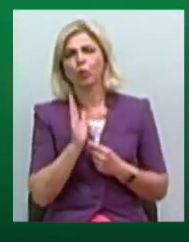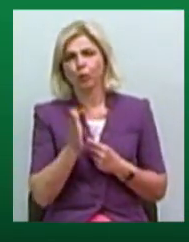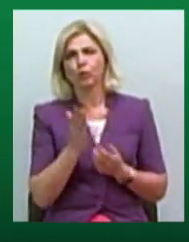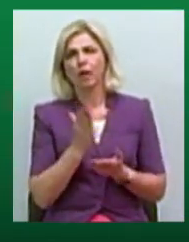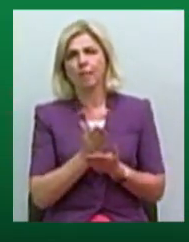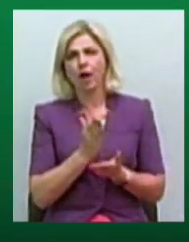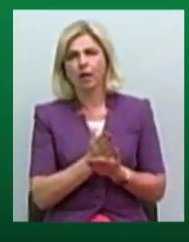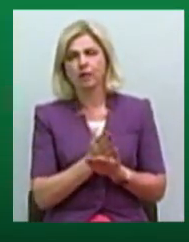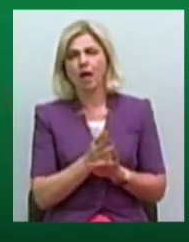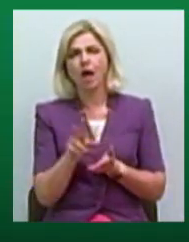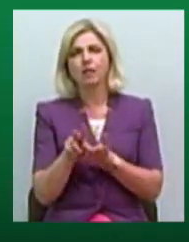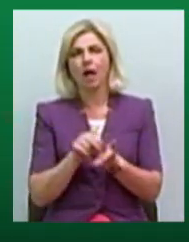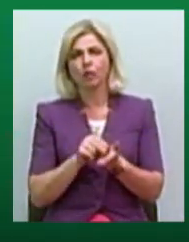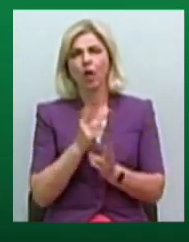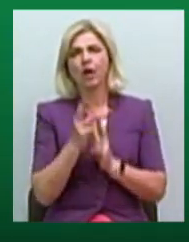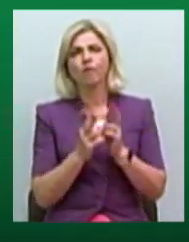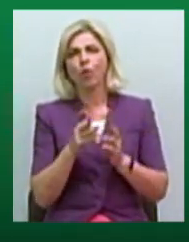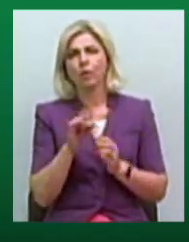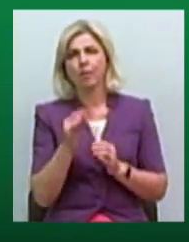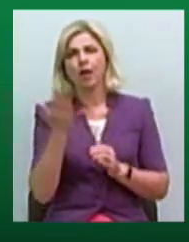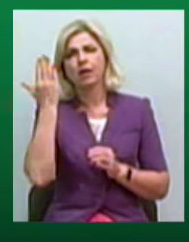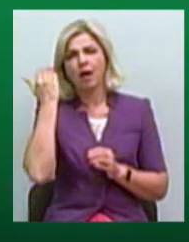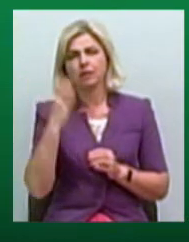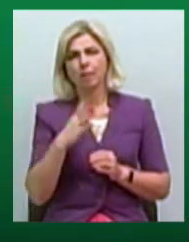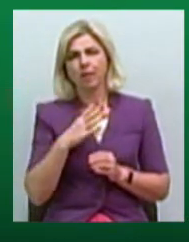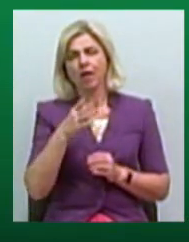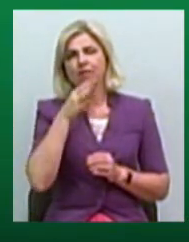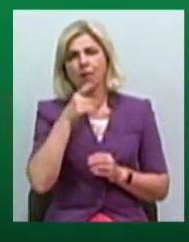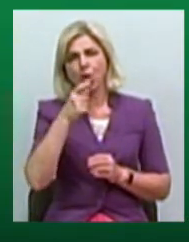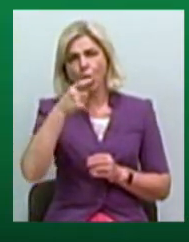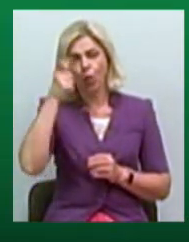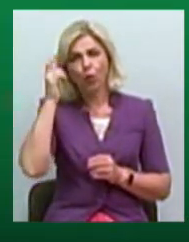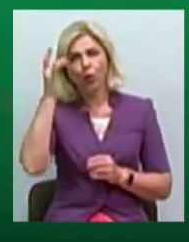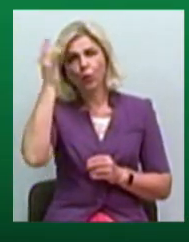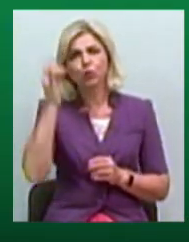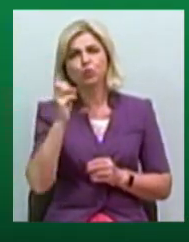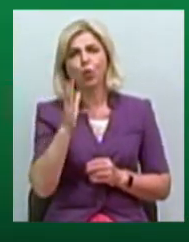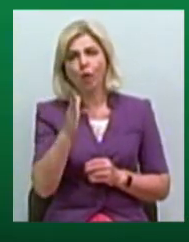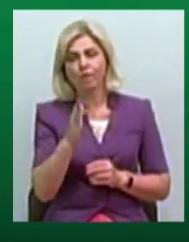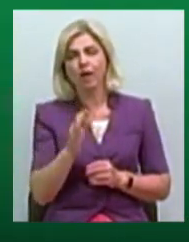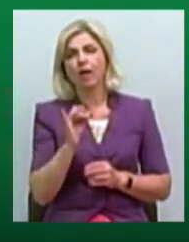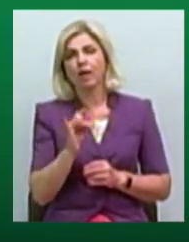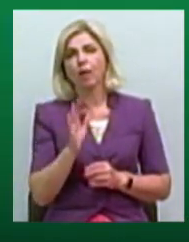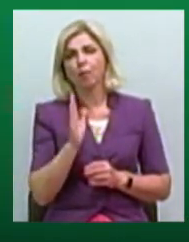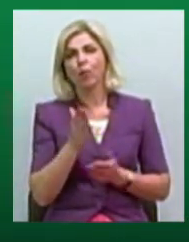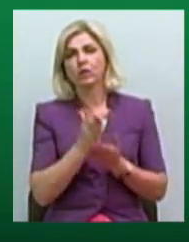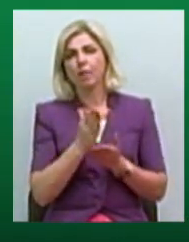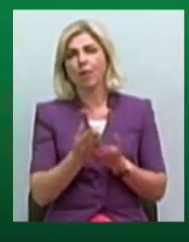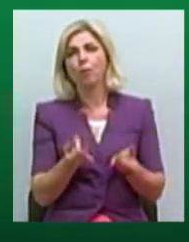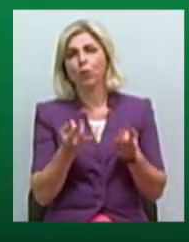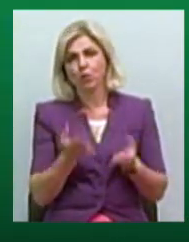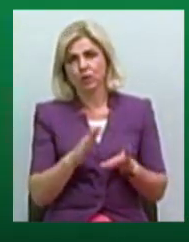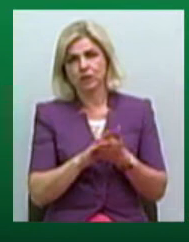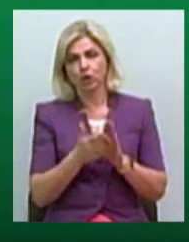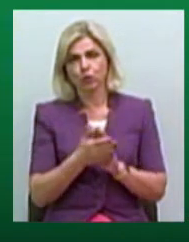аналог реформи, які свого часу приводились при Хрущові, На місці ми будемо бачити дуже просту ситуацію.